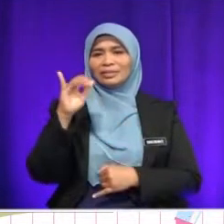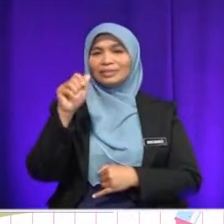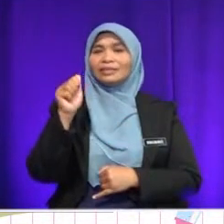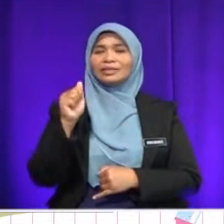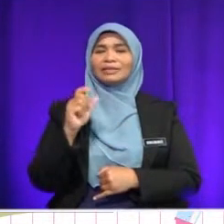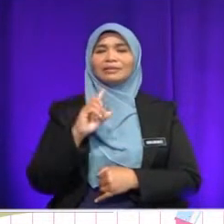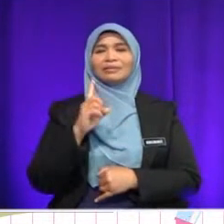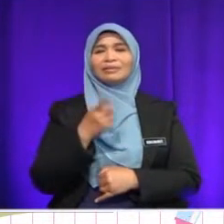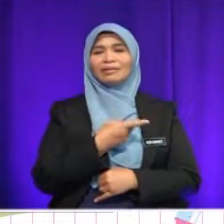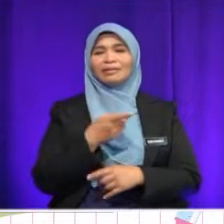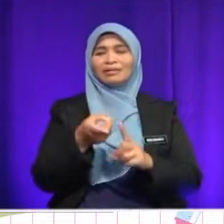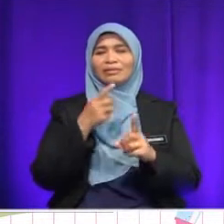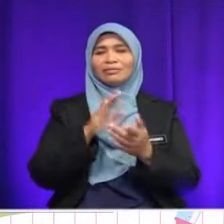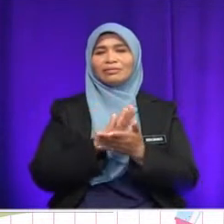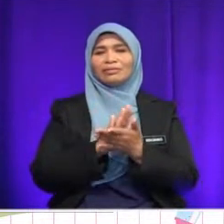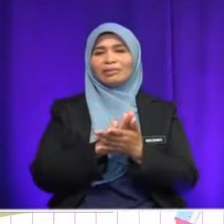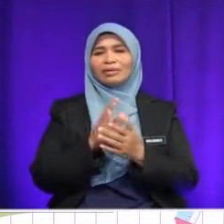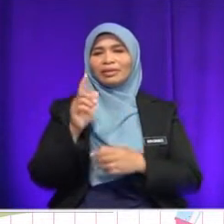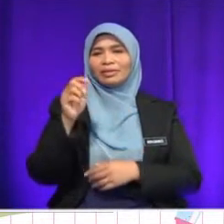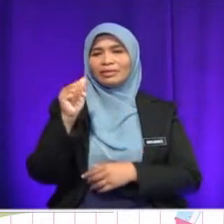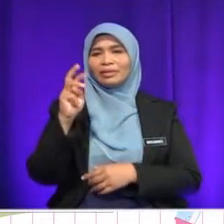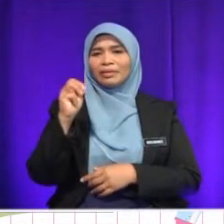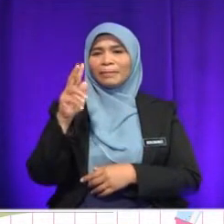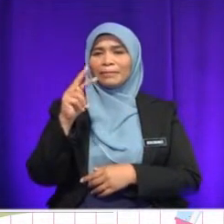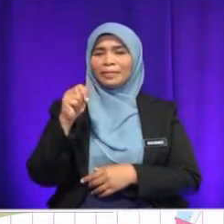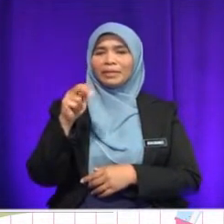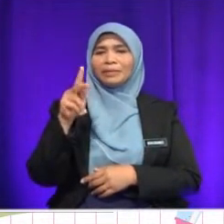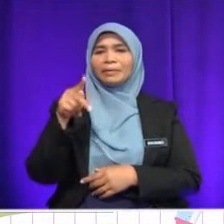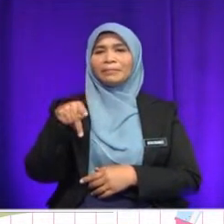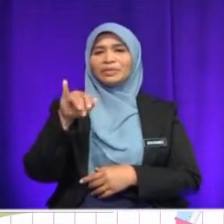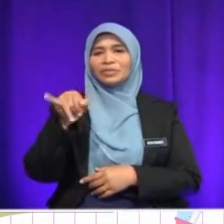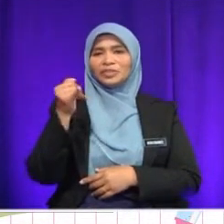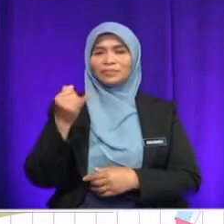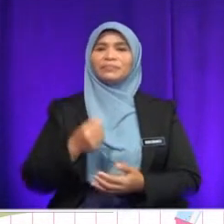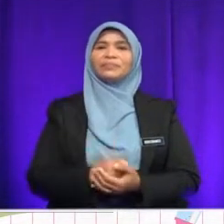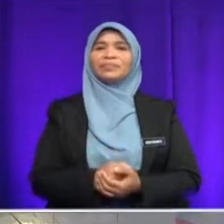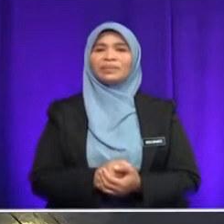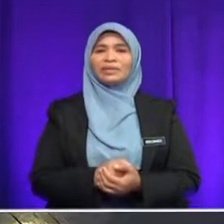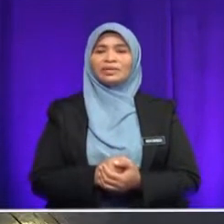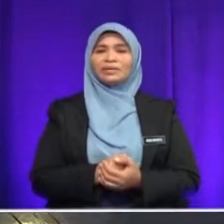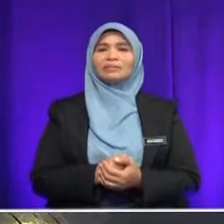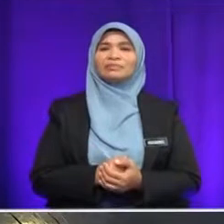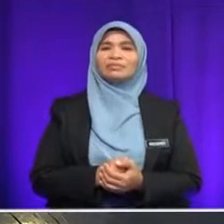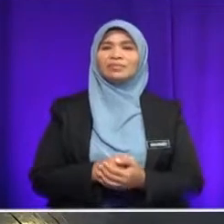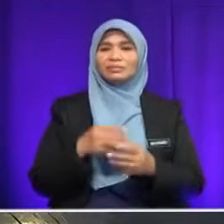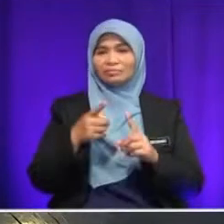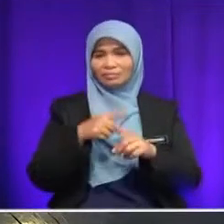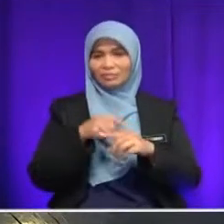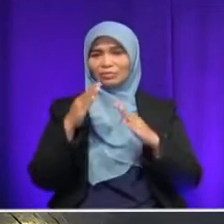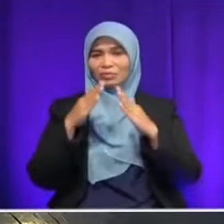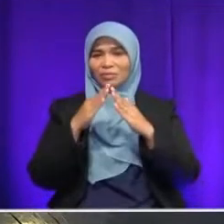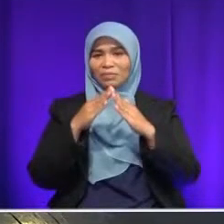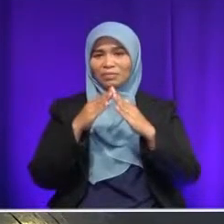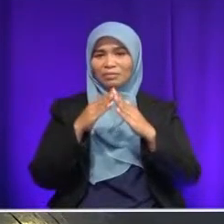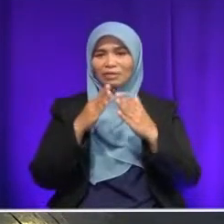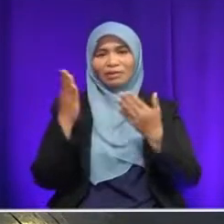dari SMKP Taman Petaling. Okey, baik Ustazah. Jadi murid-murid kita pun di rumah sana dah bersedia ke